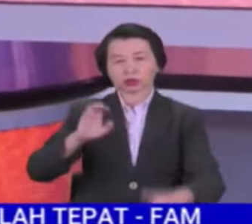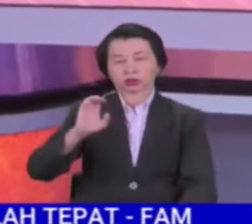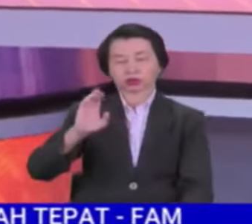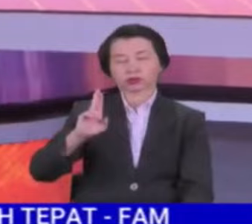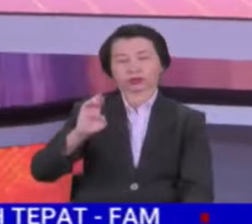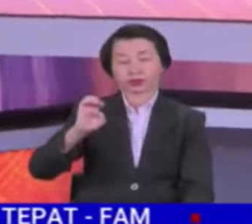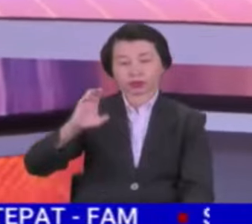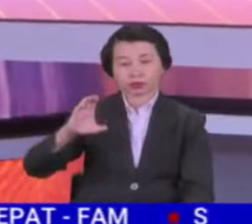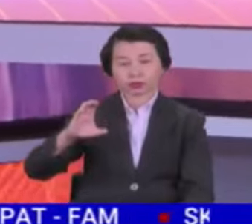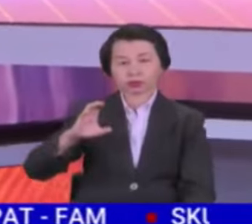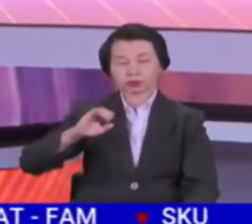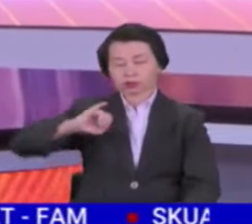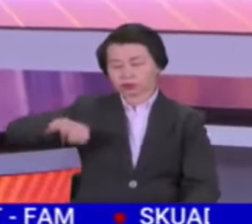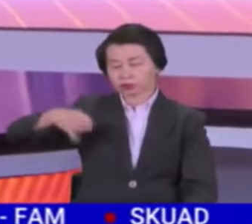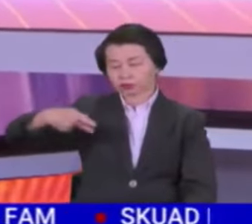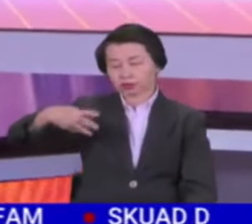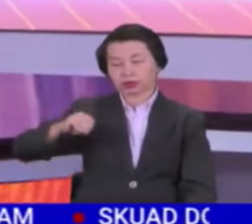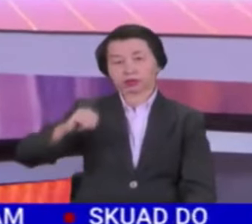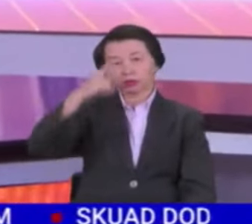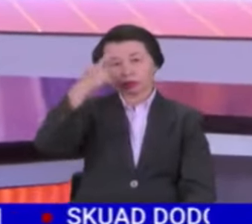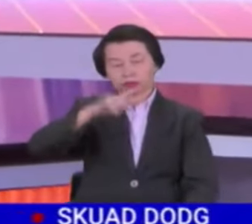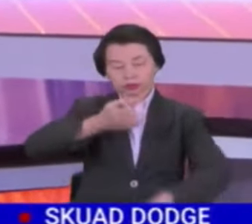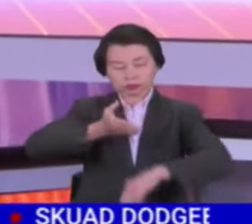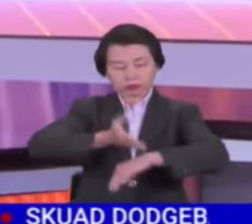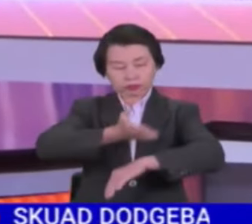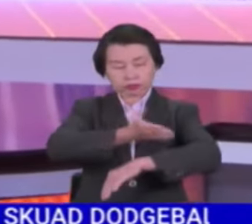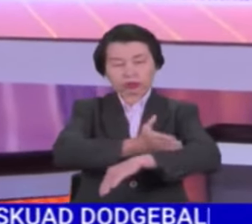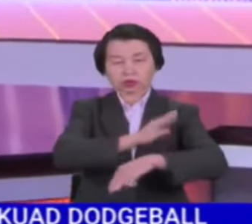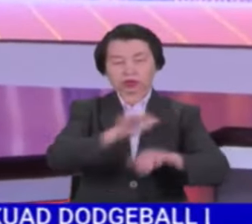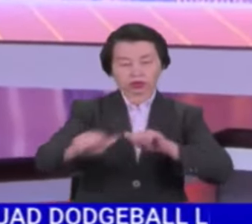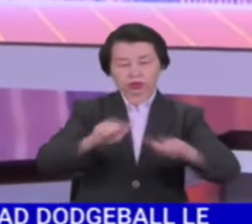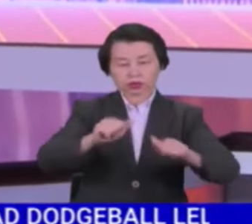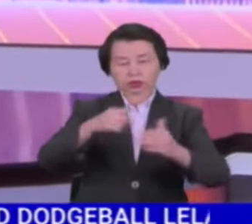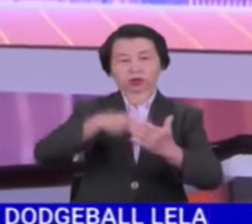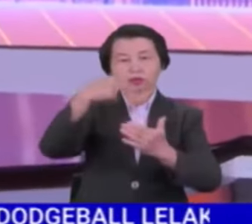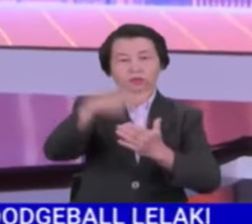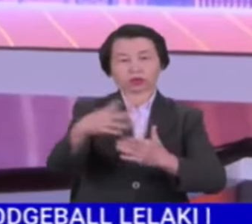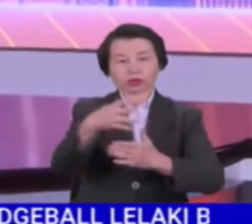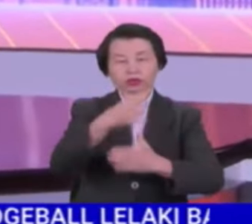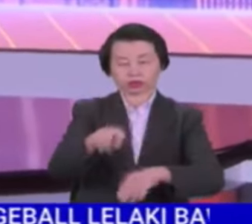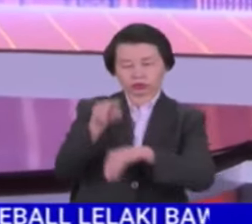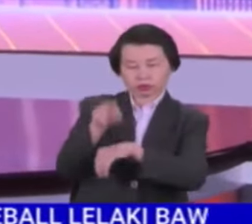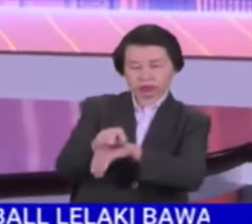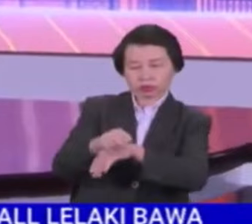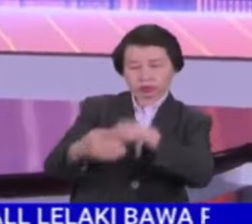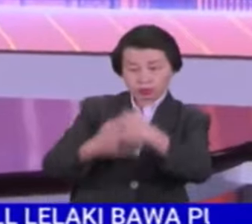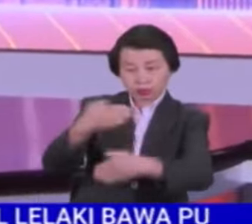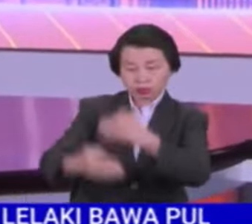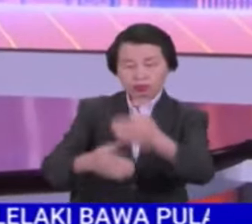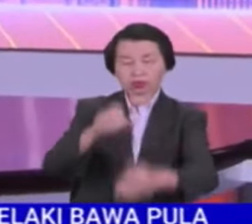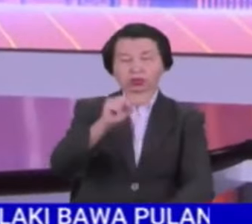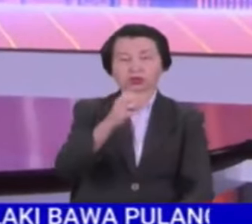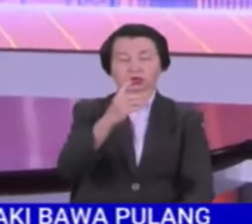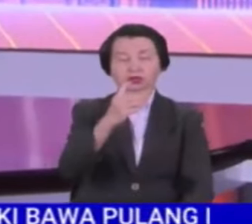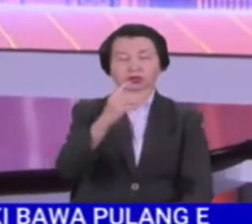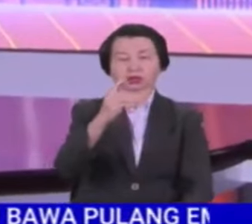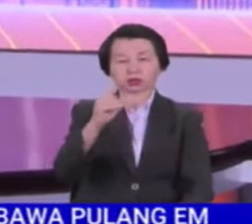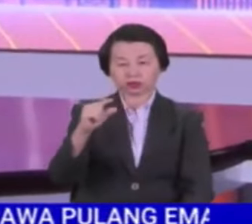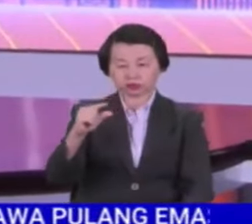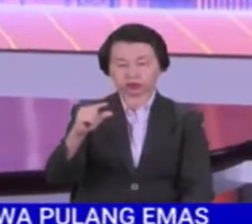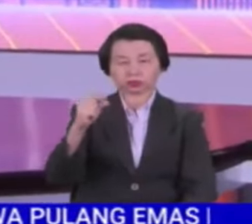jabatan Perdana Menteri ia bagi memperkosa dan mempergiat program-program setiap memantau kemajuan SDI